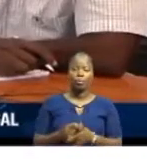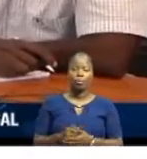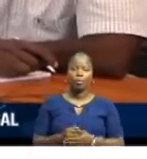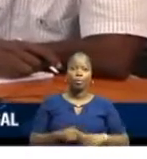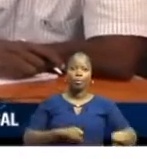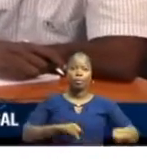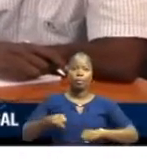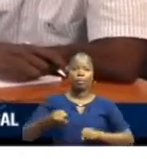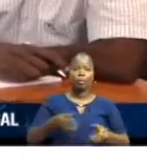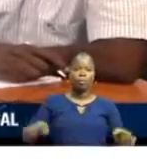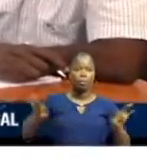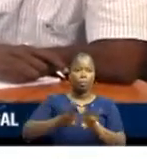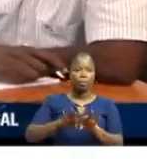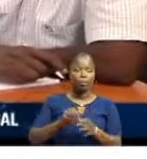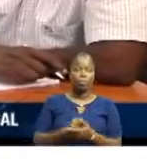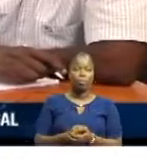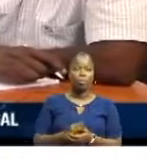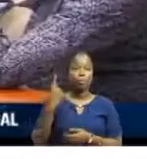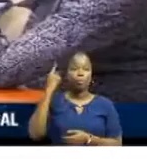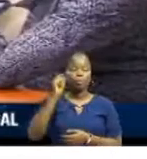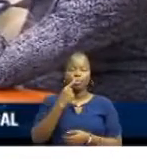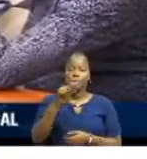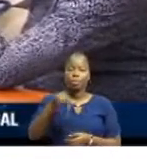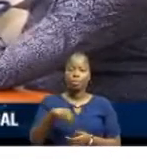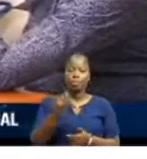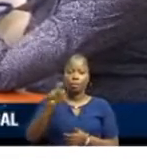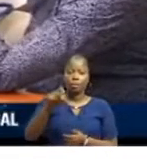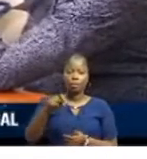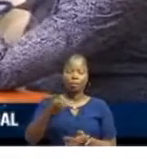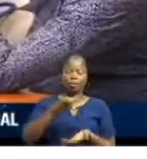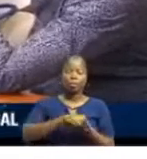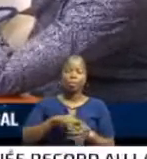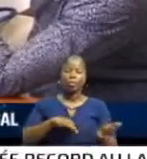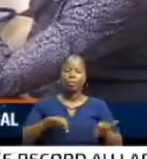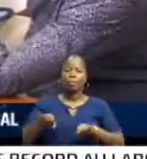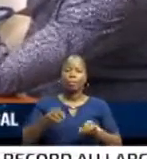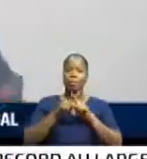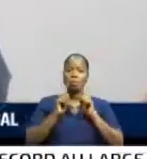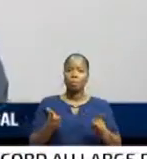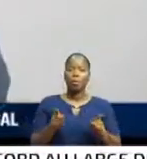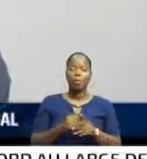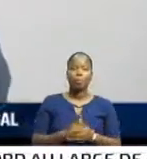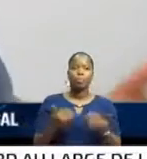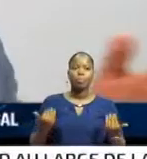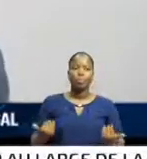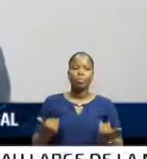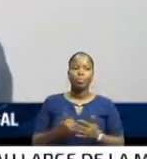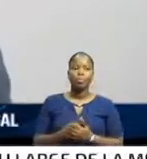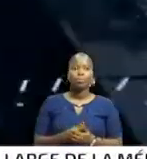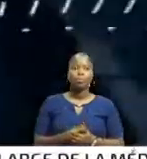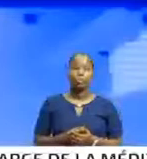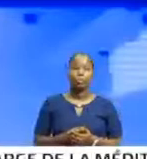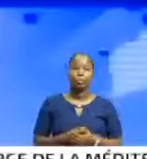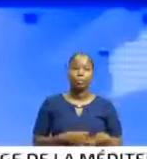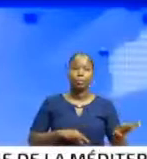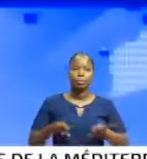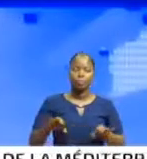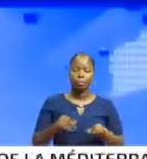important pour s'assurer que ce qui est nécessaire sera fait mais maintenant il faut que cela se fasse